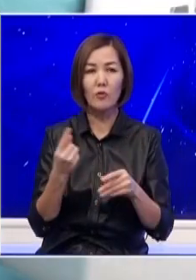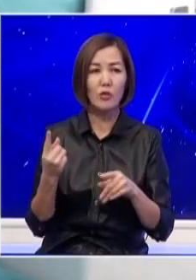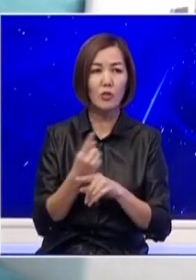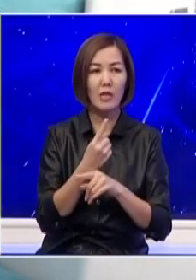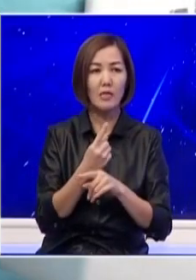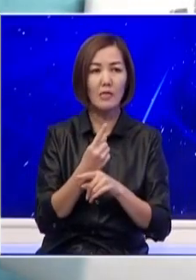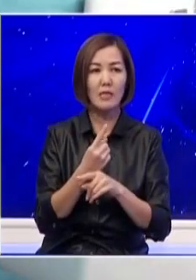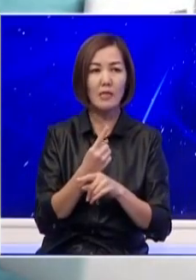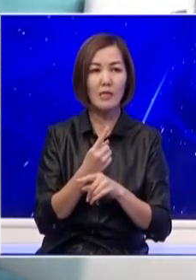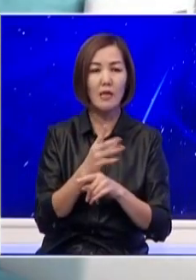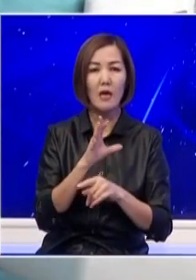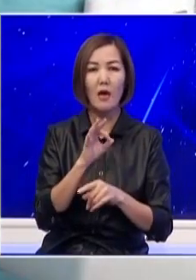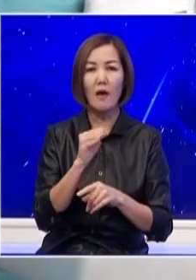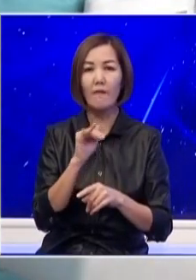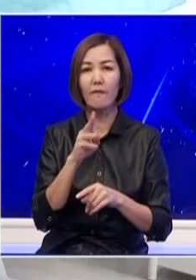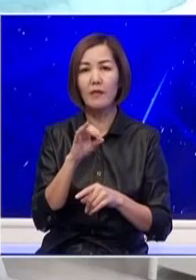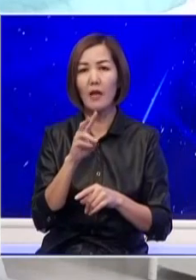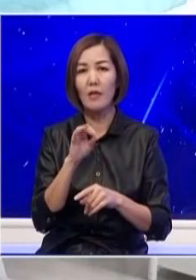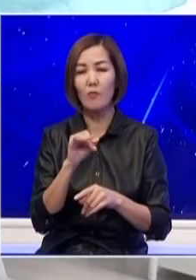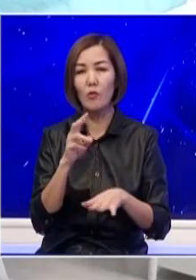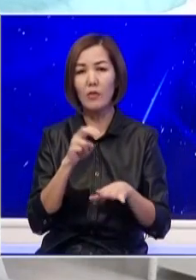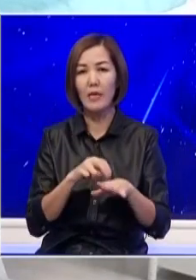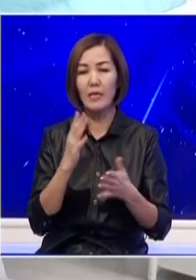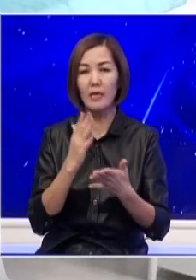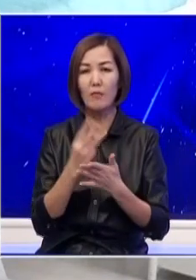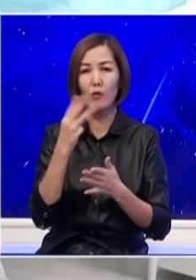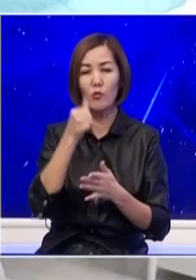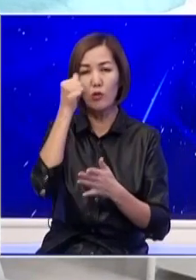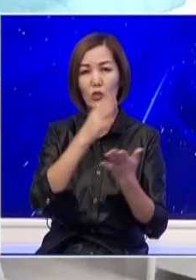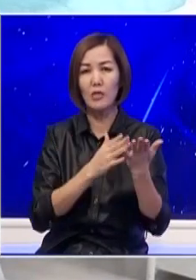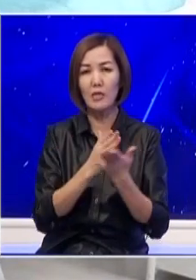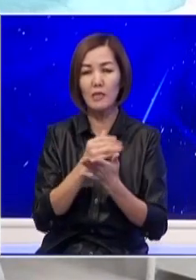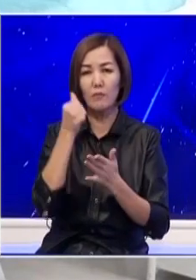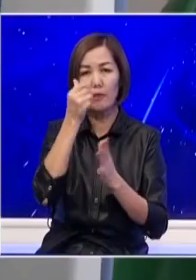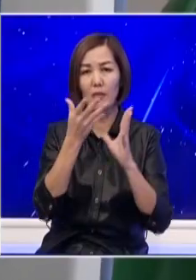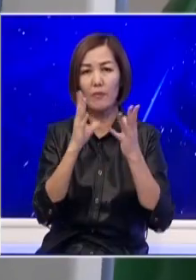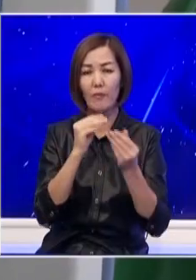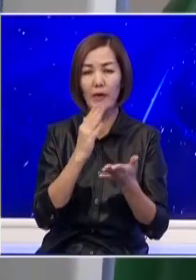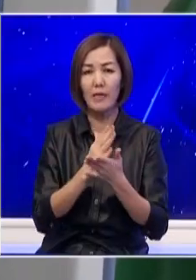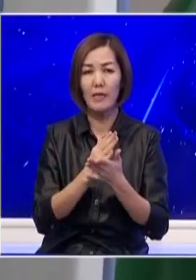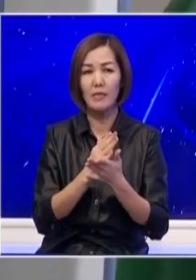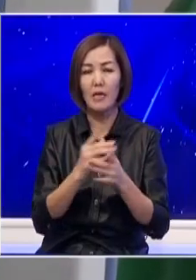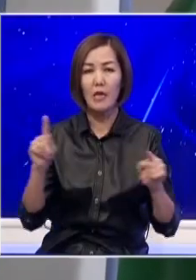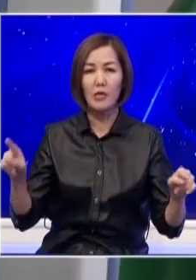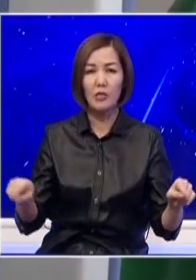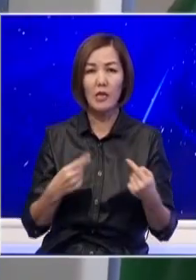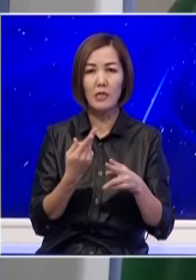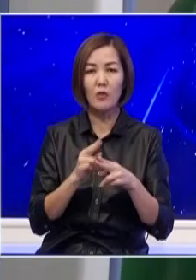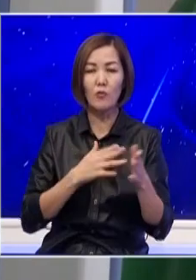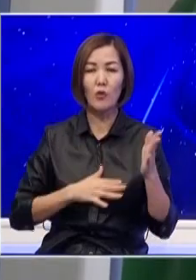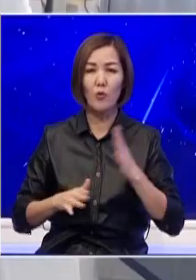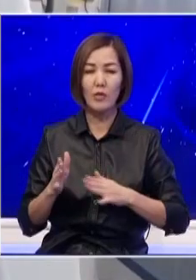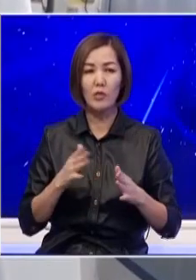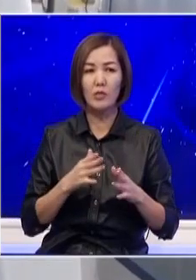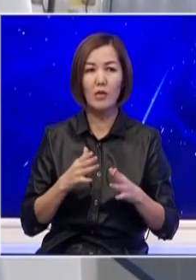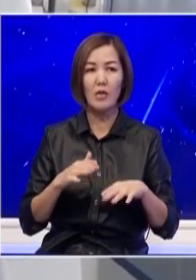жалғыз офтальмолог дәрігер. 30 жылдан аса еңбек өтілі бар. Халыққа қызмет етер мекеменің жаңғыртылғанына қуанышты.